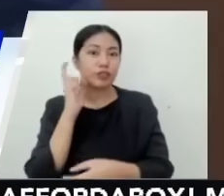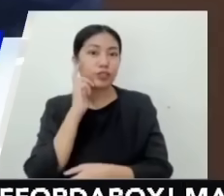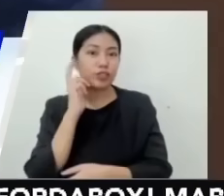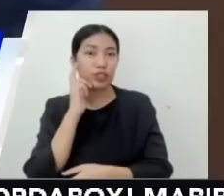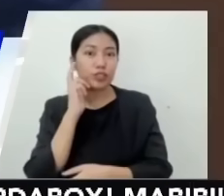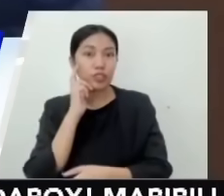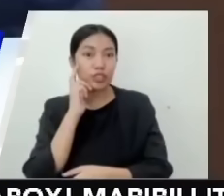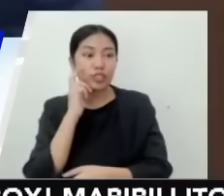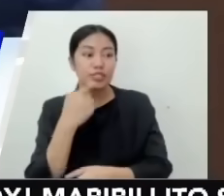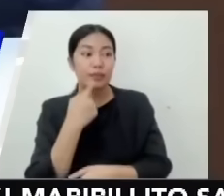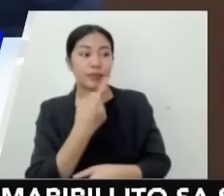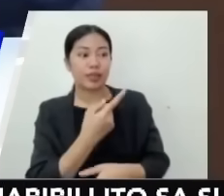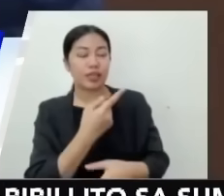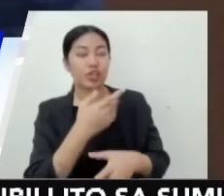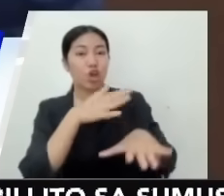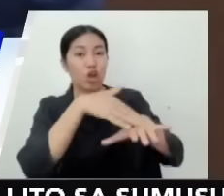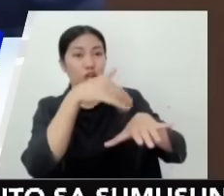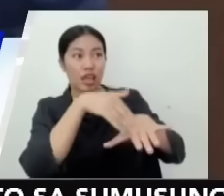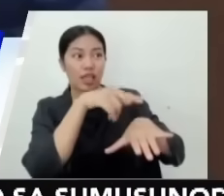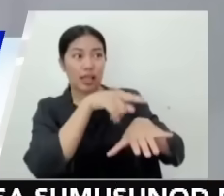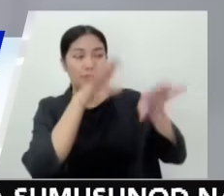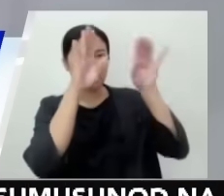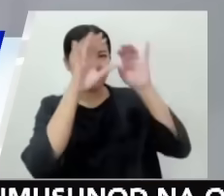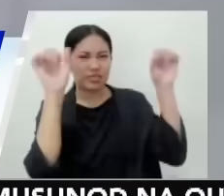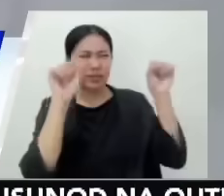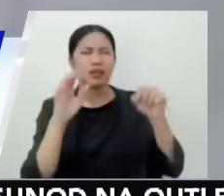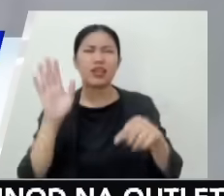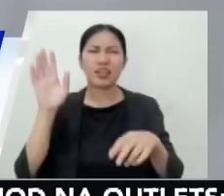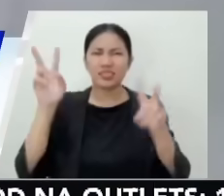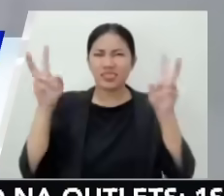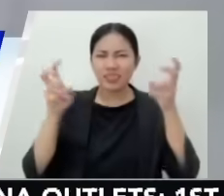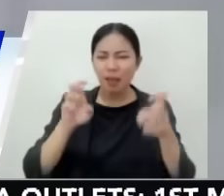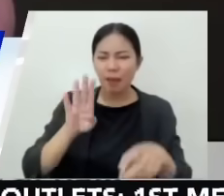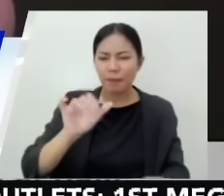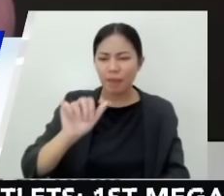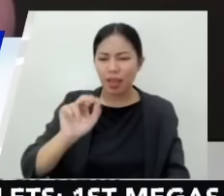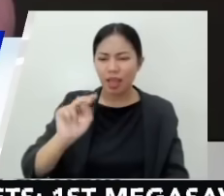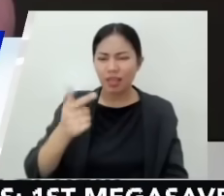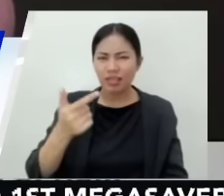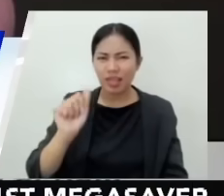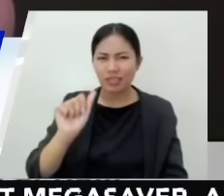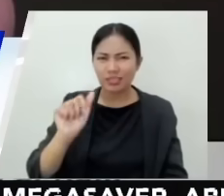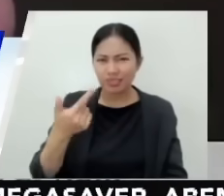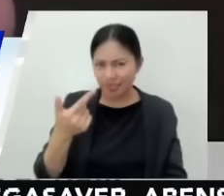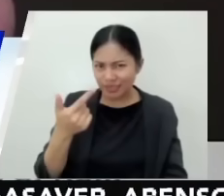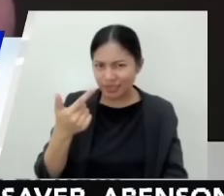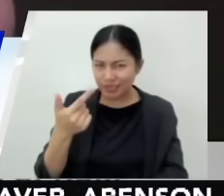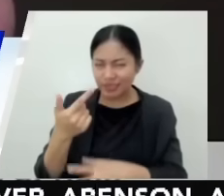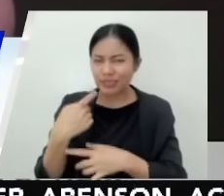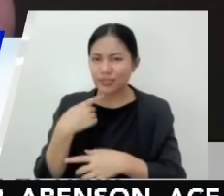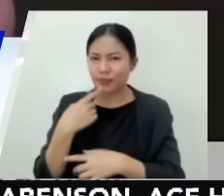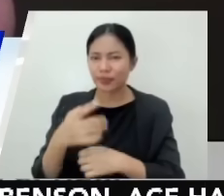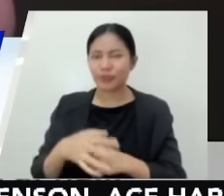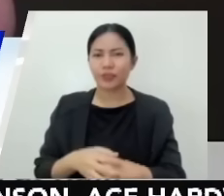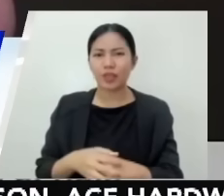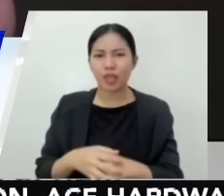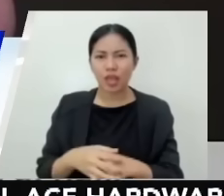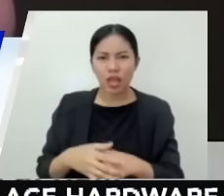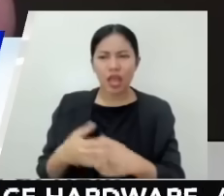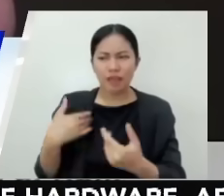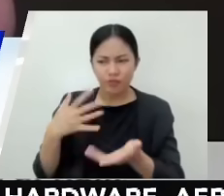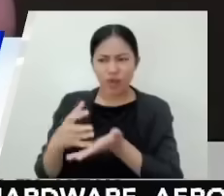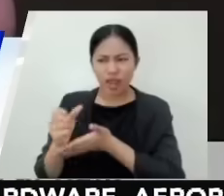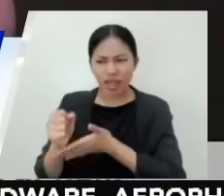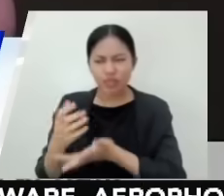na Bangag. Sagot ni Vice President Duterte, karapatan man ng unang ginang na magalit o sumama ang loob, labas sa